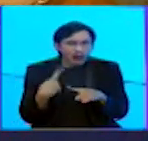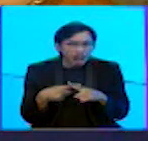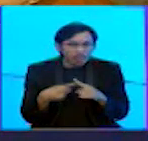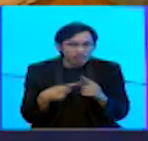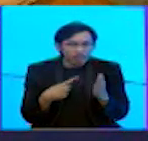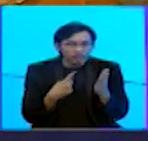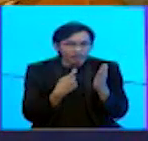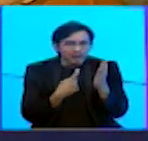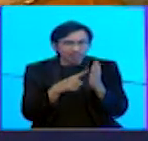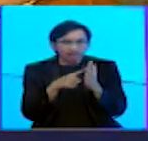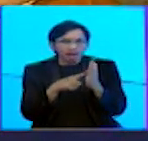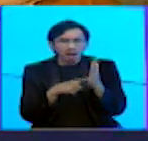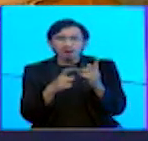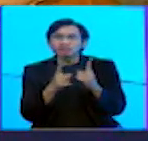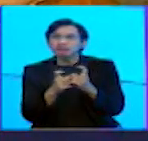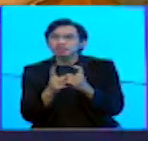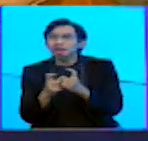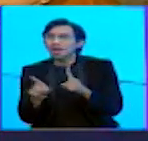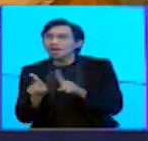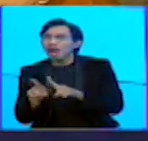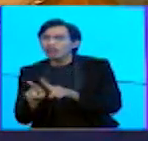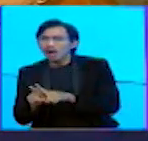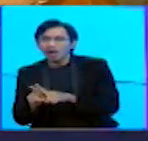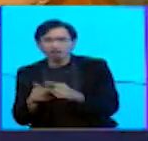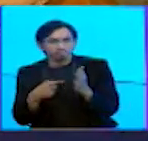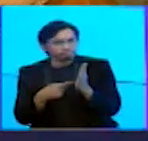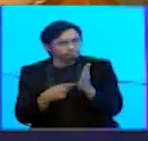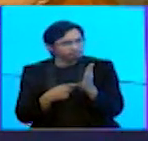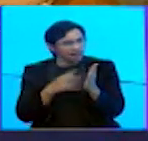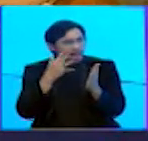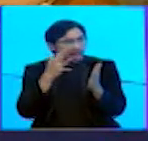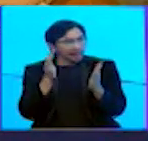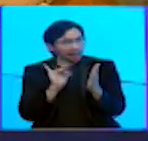menuju pernikahan? Apakah pacar yang sekarang ini diperkenalkan kepada orang tua?